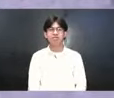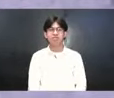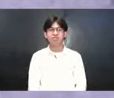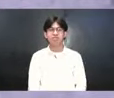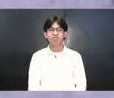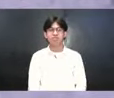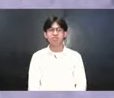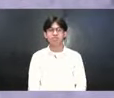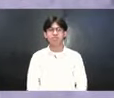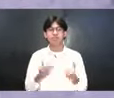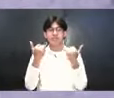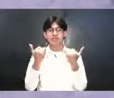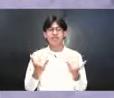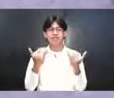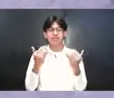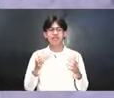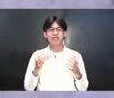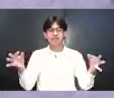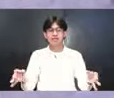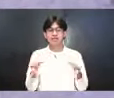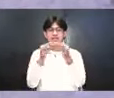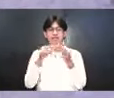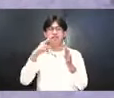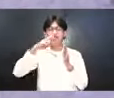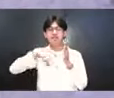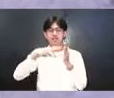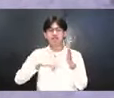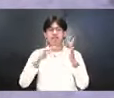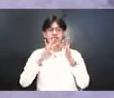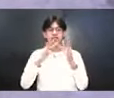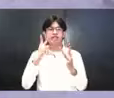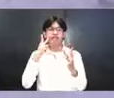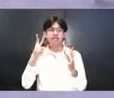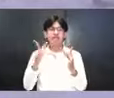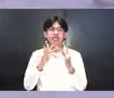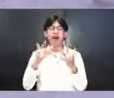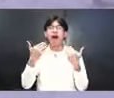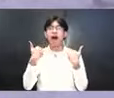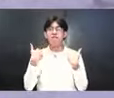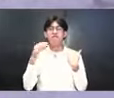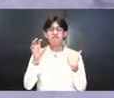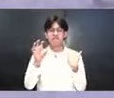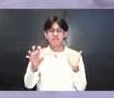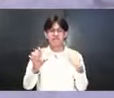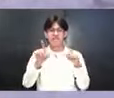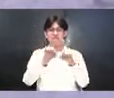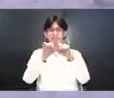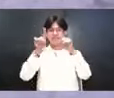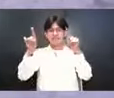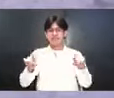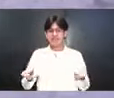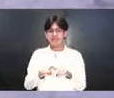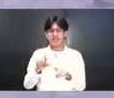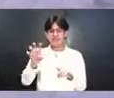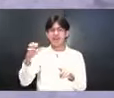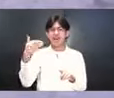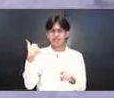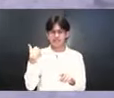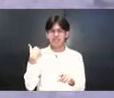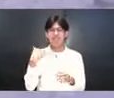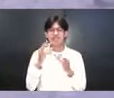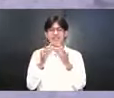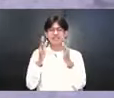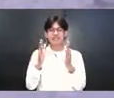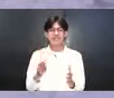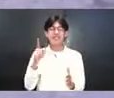Kaya nung misa pa lang, kung ikaw ay online na papanood mo, meron tayong square doon sa gilid at